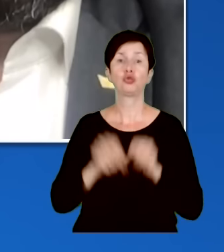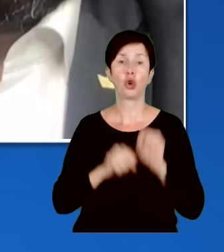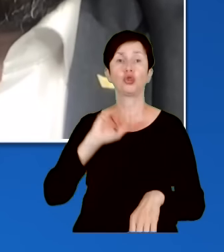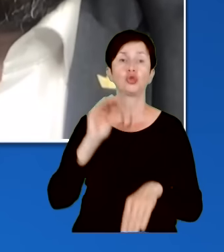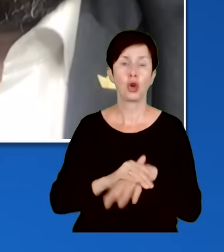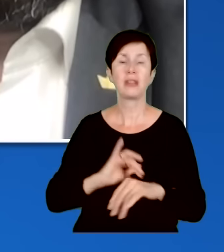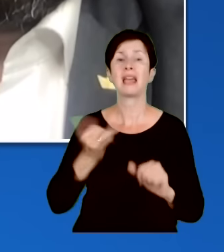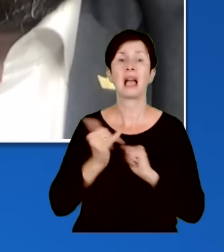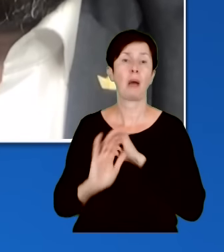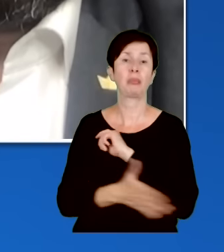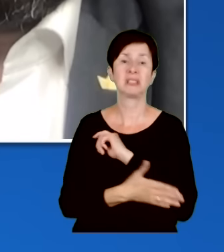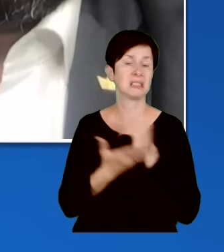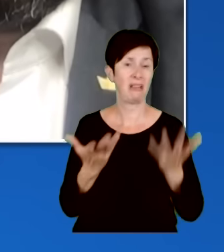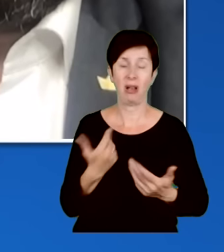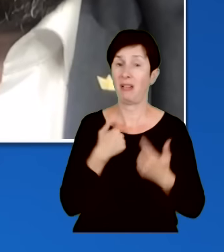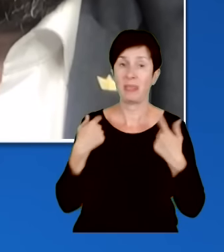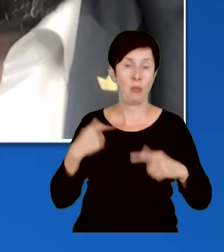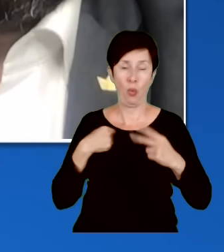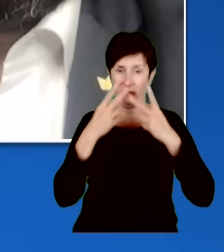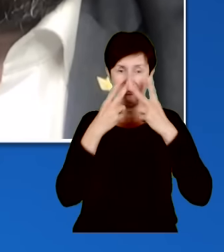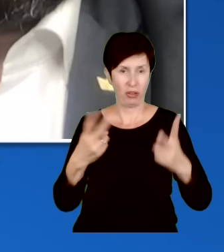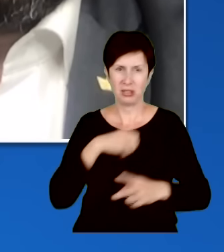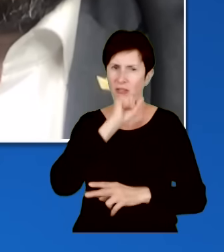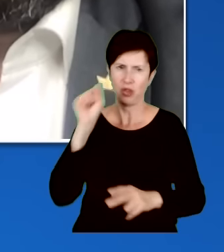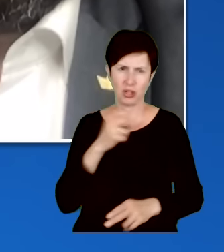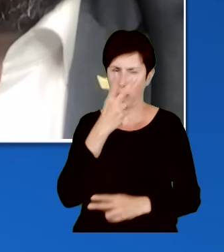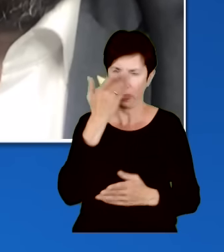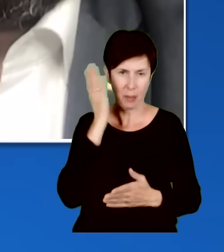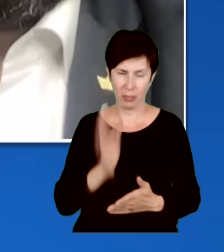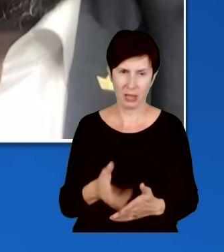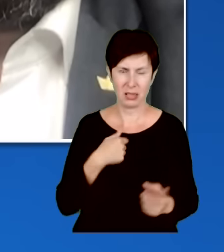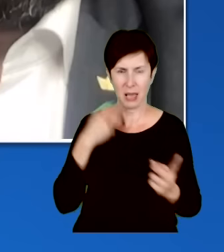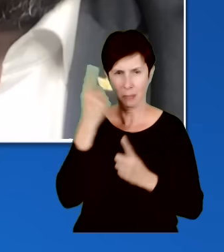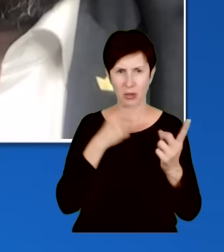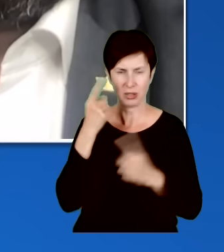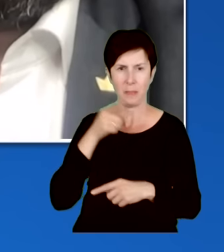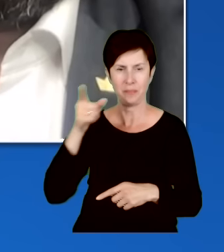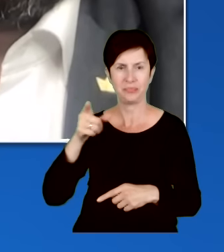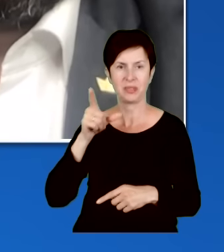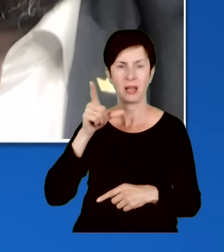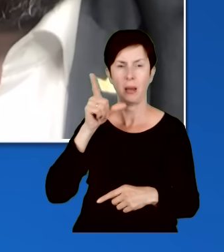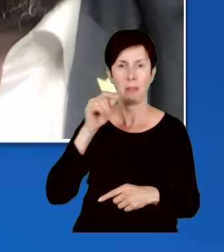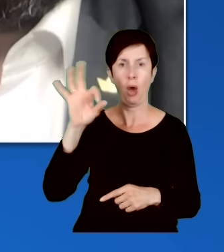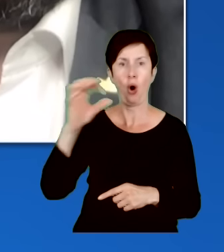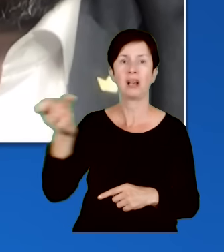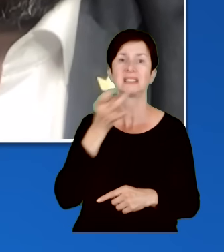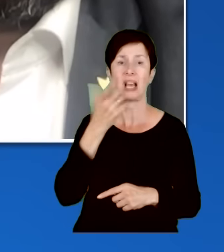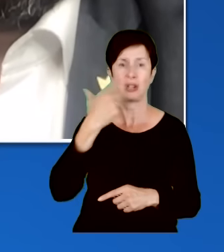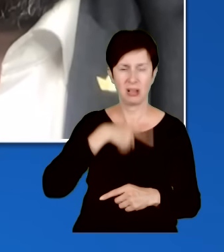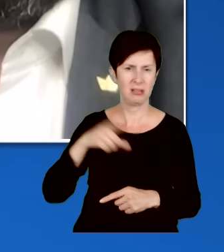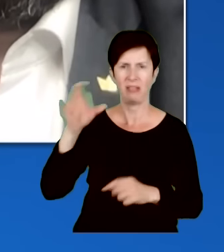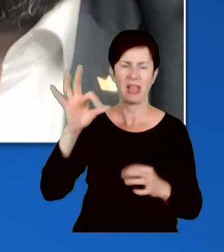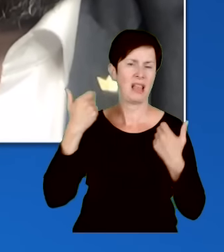podstawie nie widzieliśmy tego i chyba nigdy nie zobaczymy bo myślę że platformie która nas o to oskarżała nie zależy żeby pokazać te wnioski i